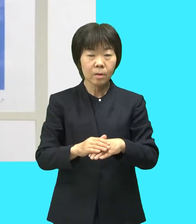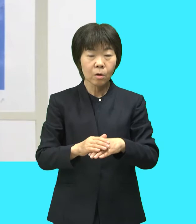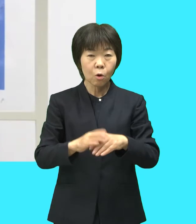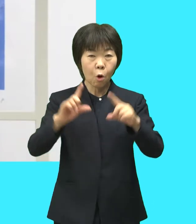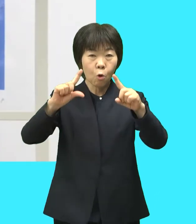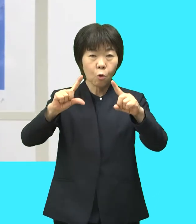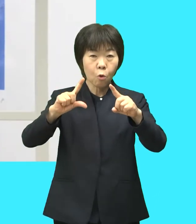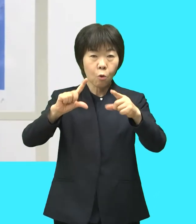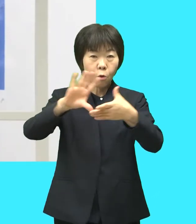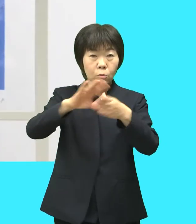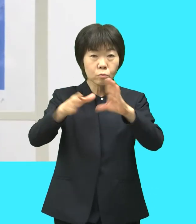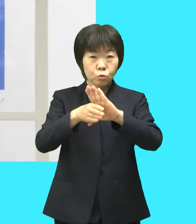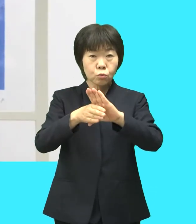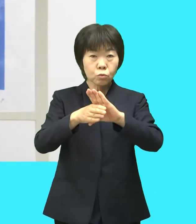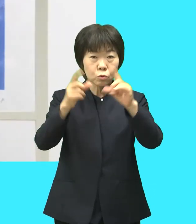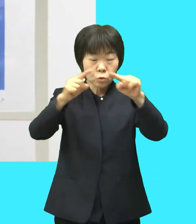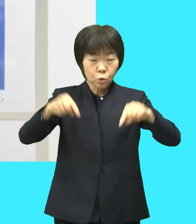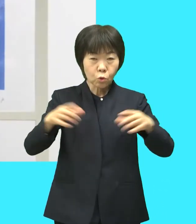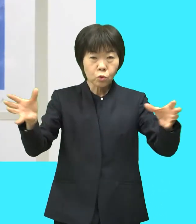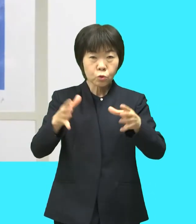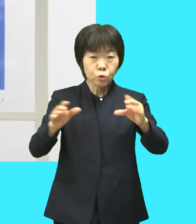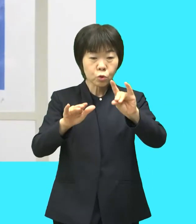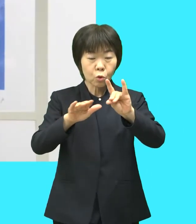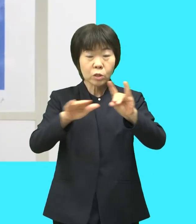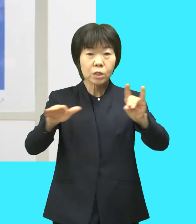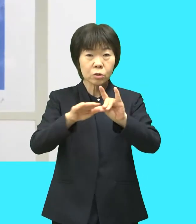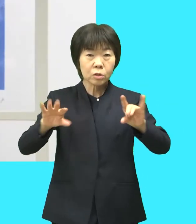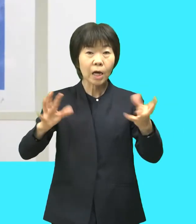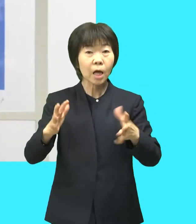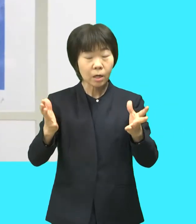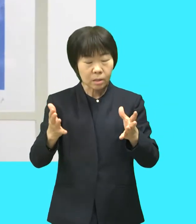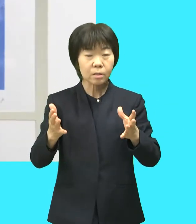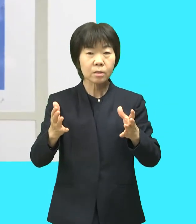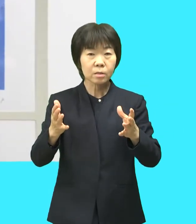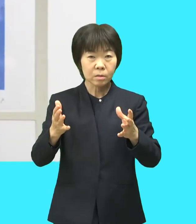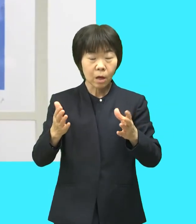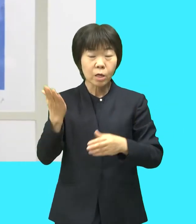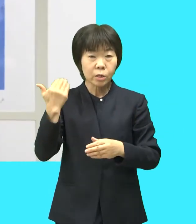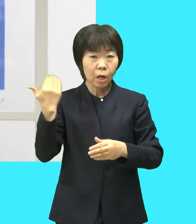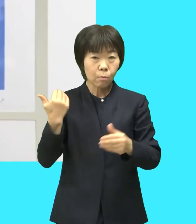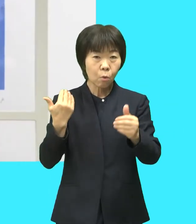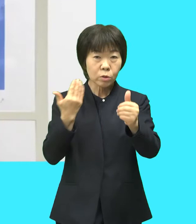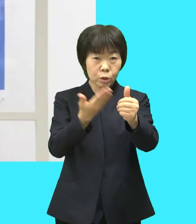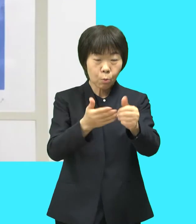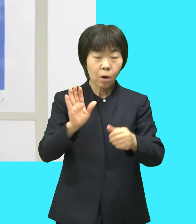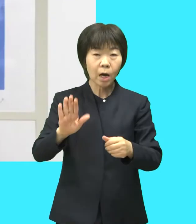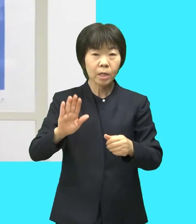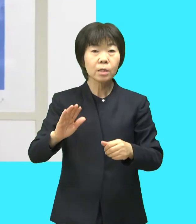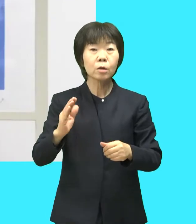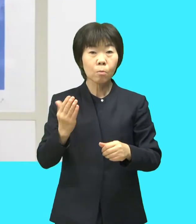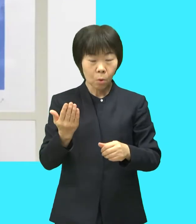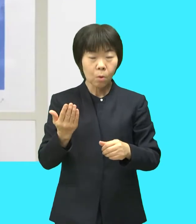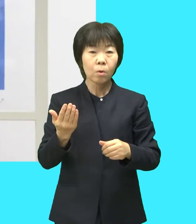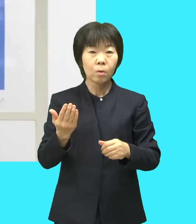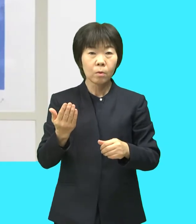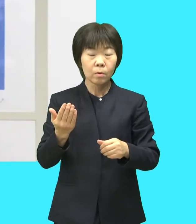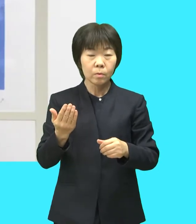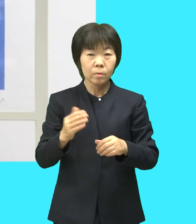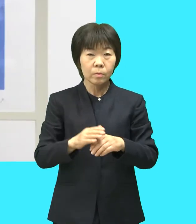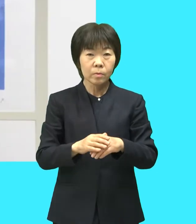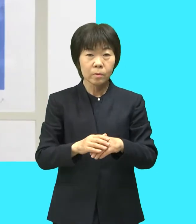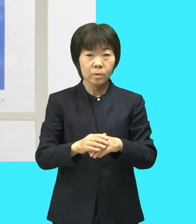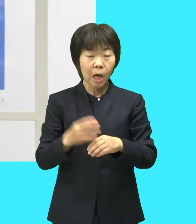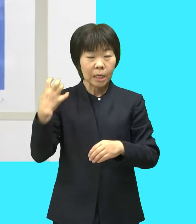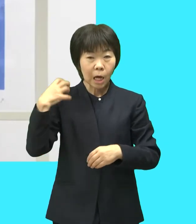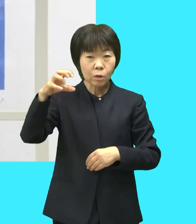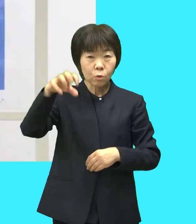公文書の収集の基準というのがないということは、以前も会見で質問させていただきましたけれども、